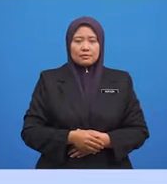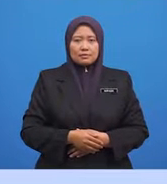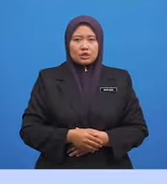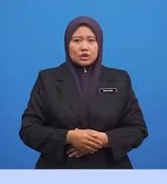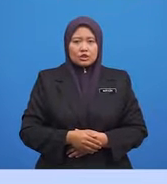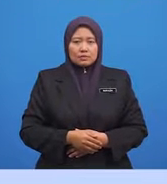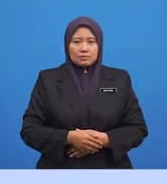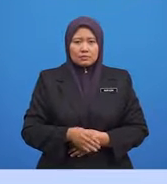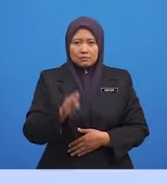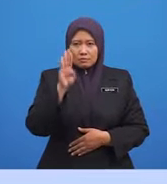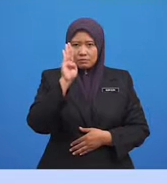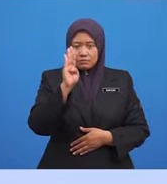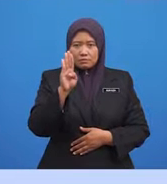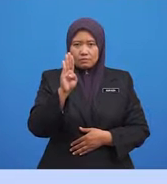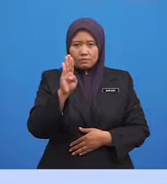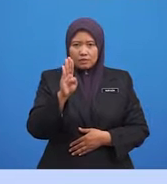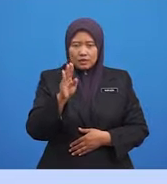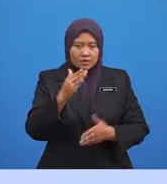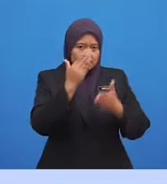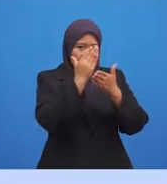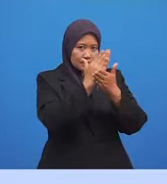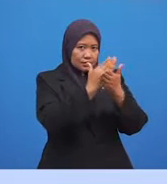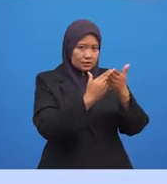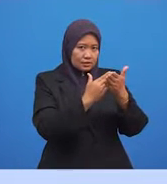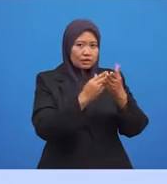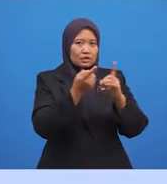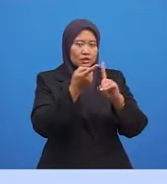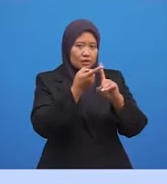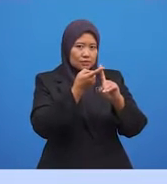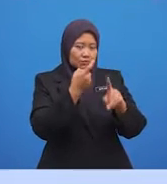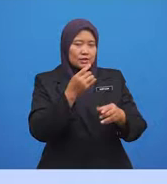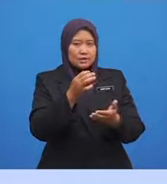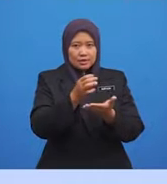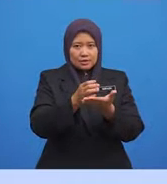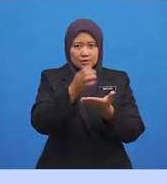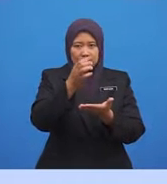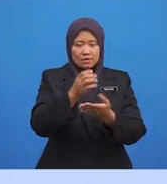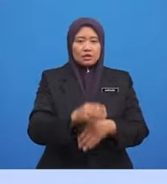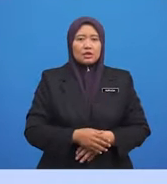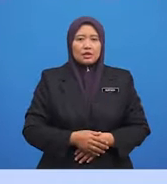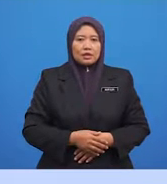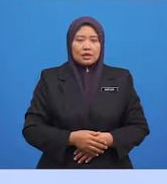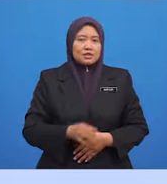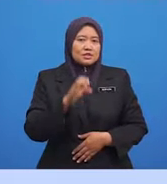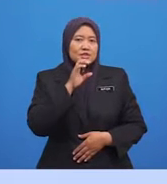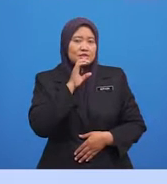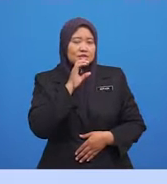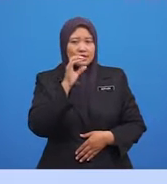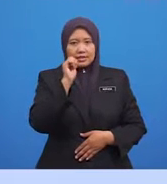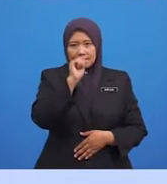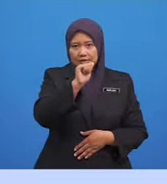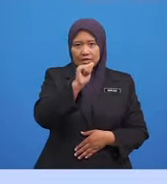isi padu cecair B adalah setengah daripada gelas tersebut. Manakala cecair di gelas